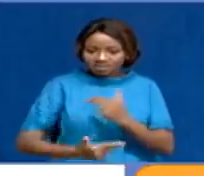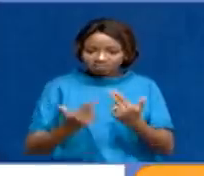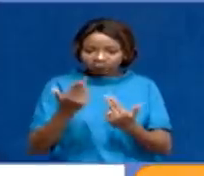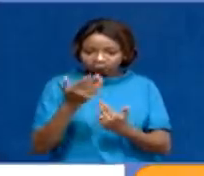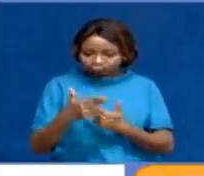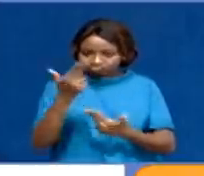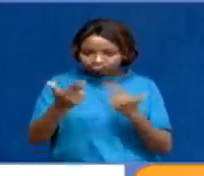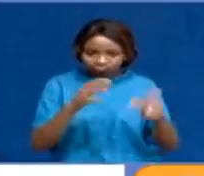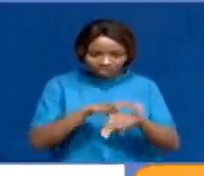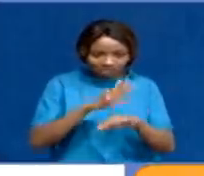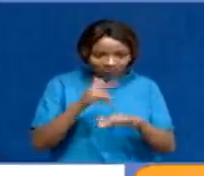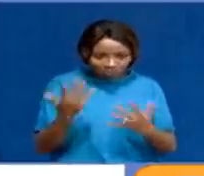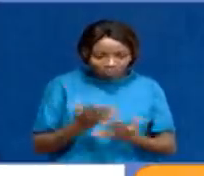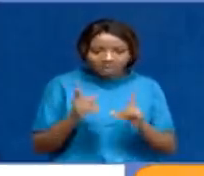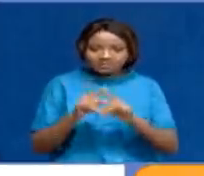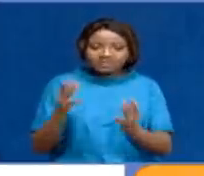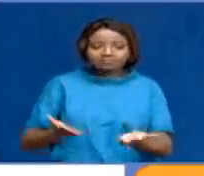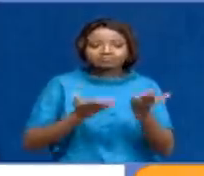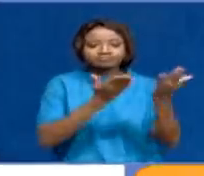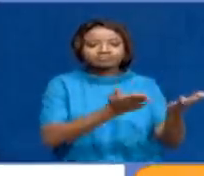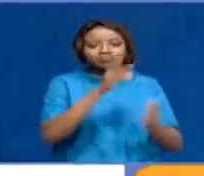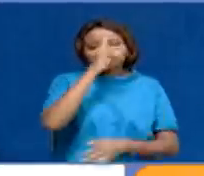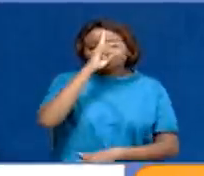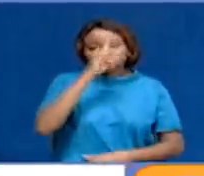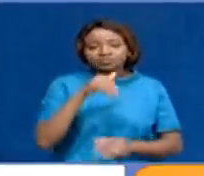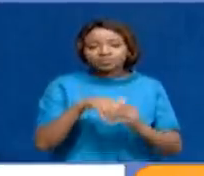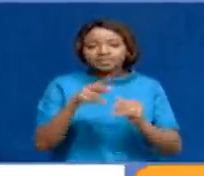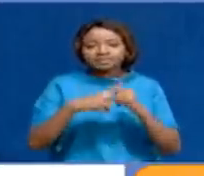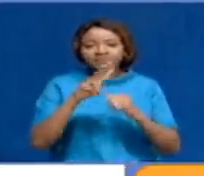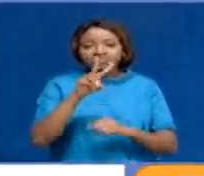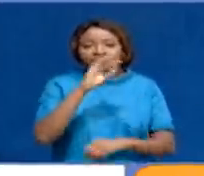chini ya saa 72. Martin Munene, Runinga ya Citizen.